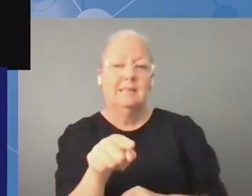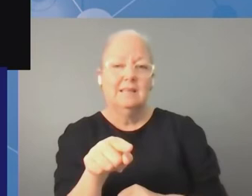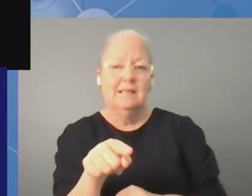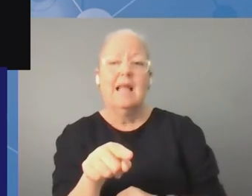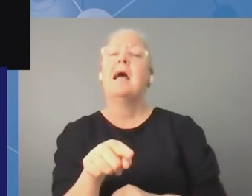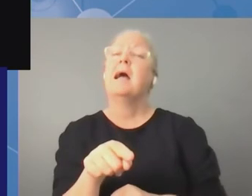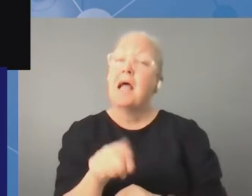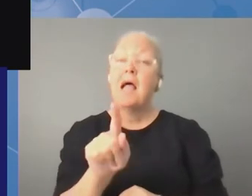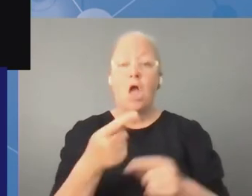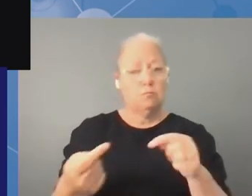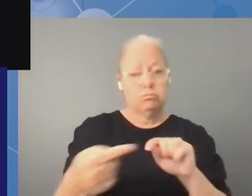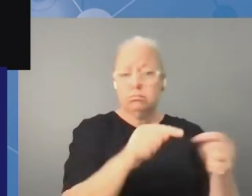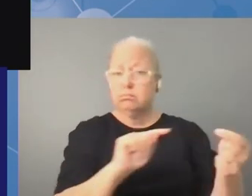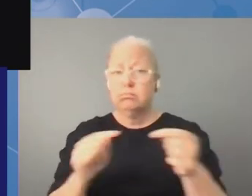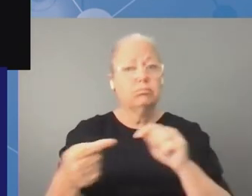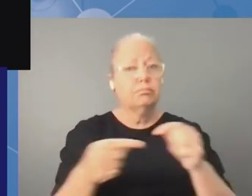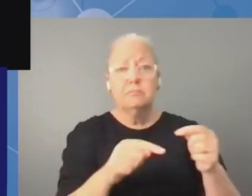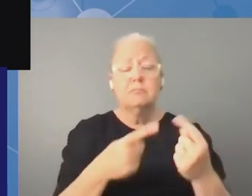النقاشات كانت جيدة،